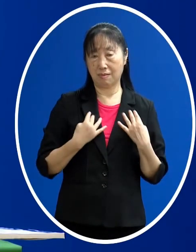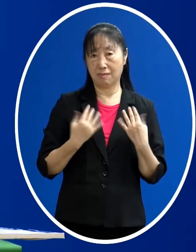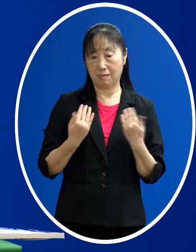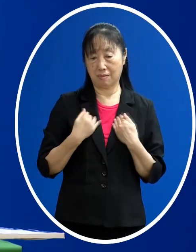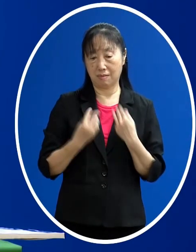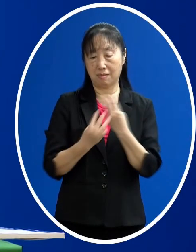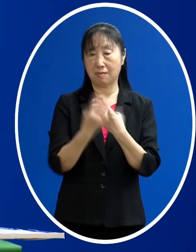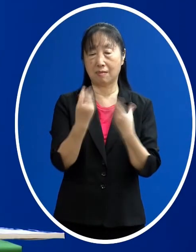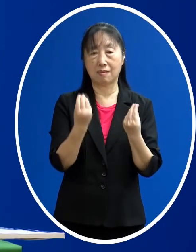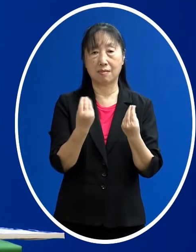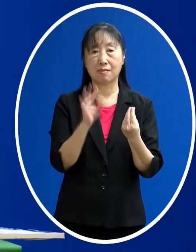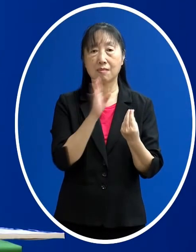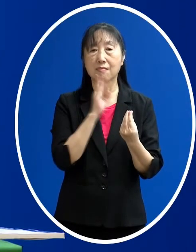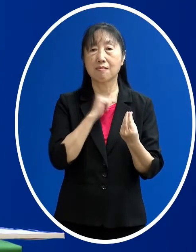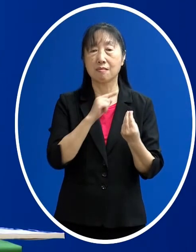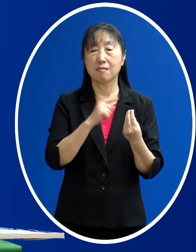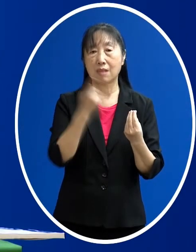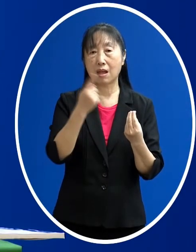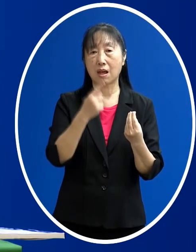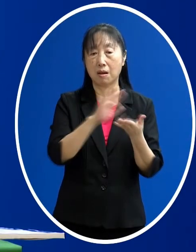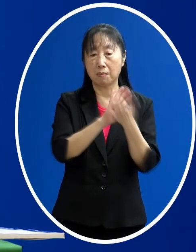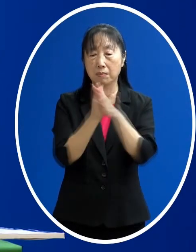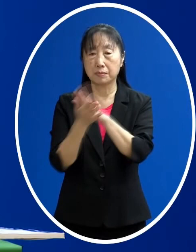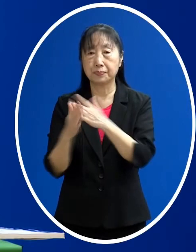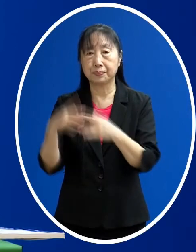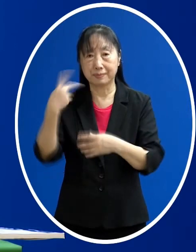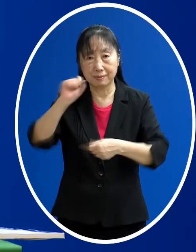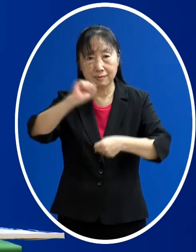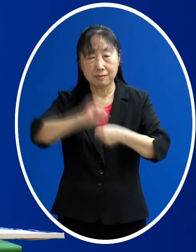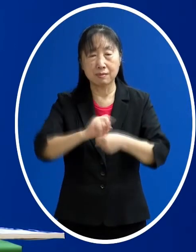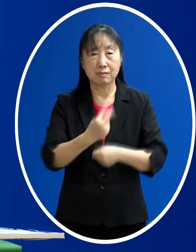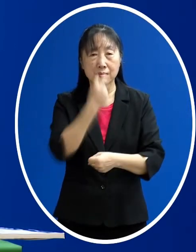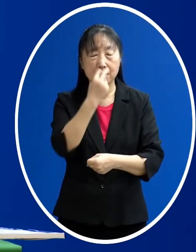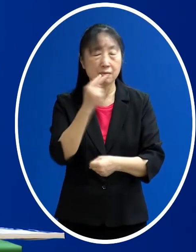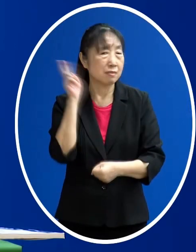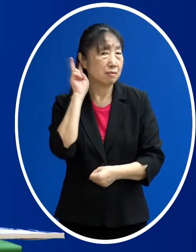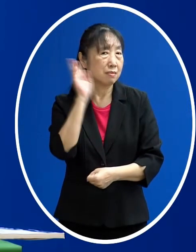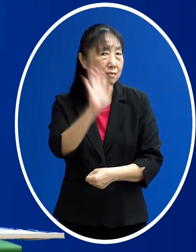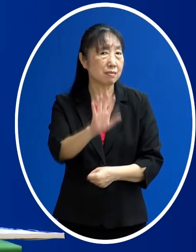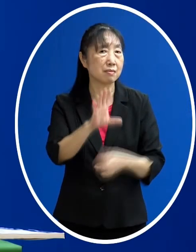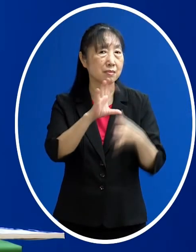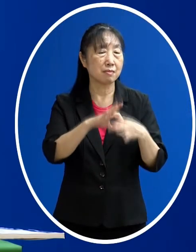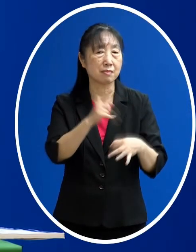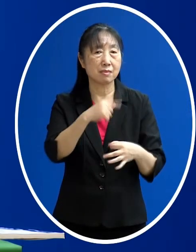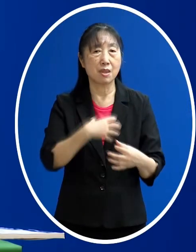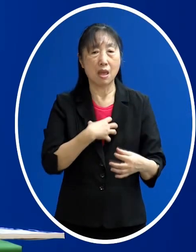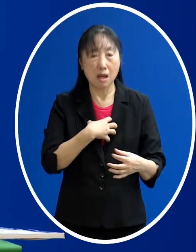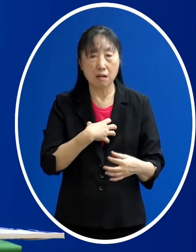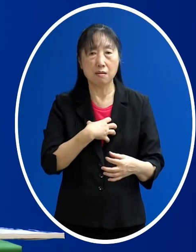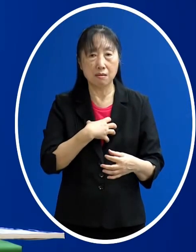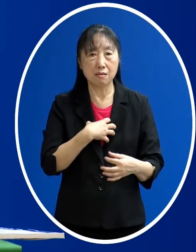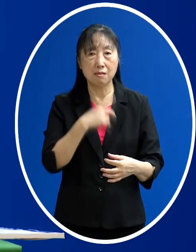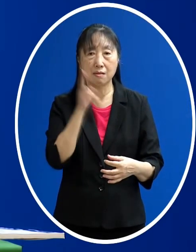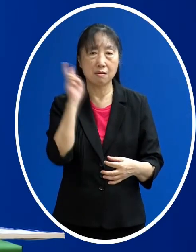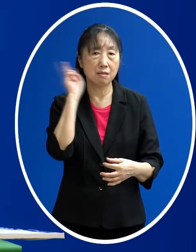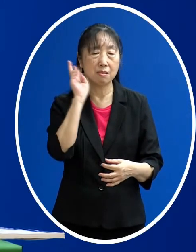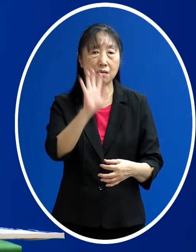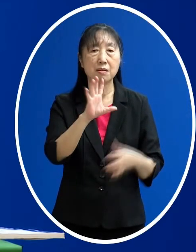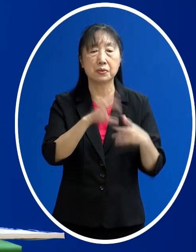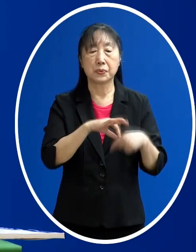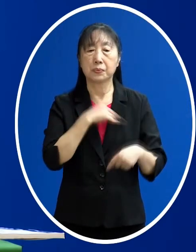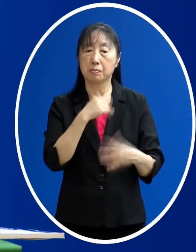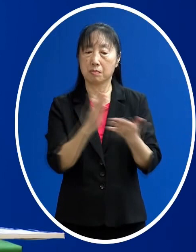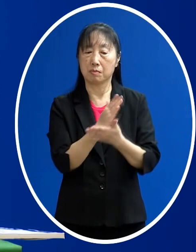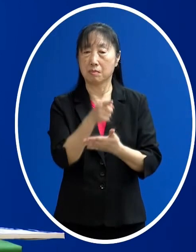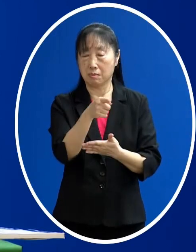过因为整个这个病程以及它有这个呼吸有杂音，是属于这种像狗吠声这样子的一个病症，所以是诊